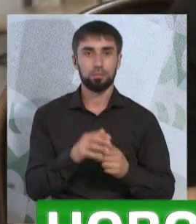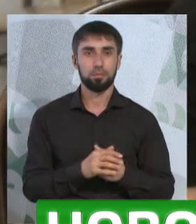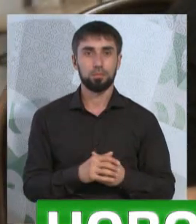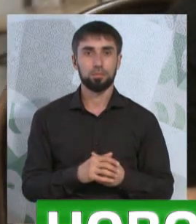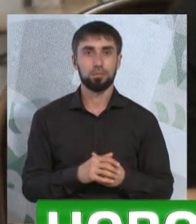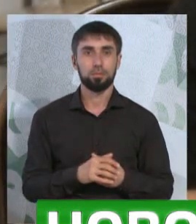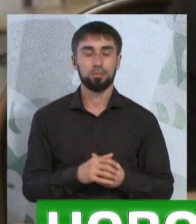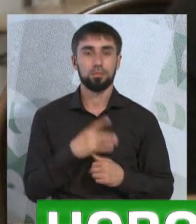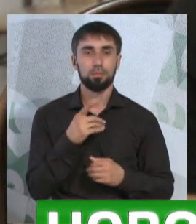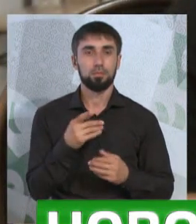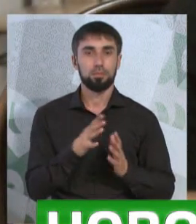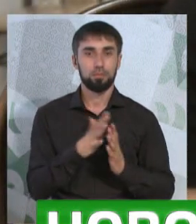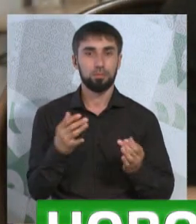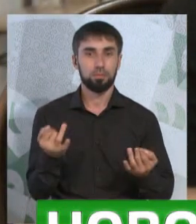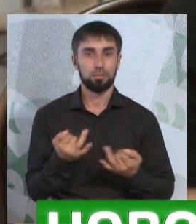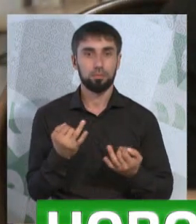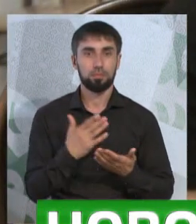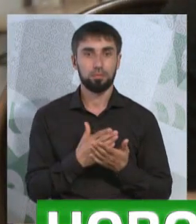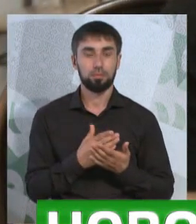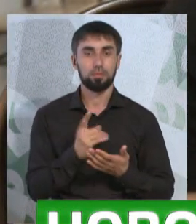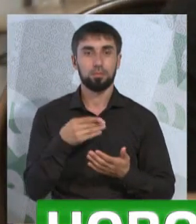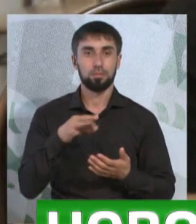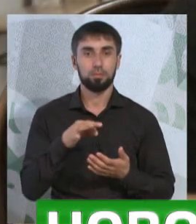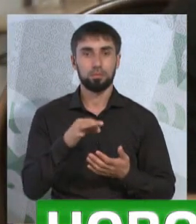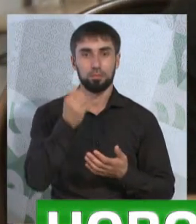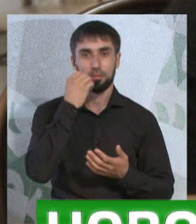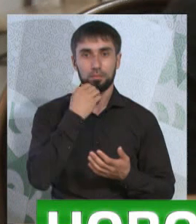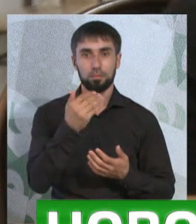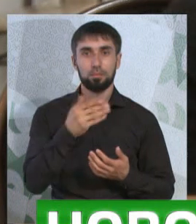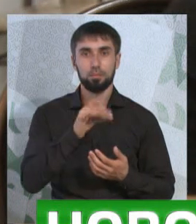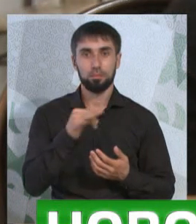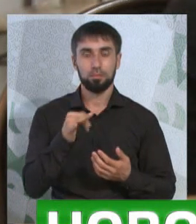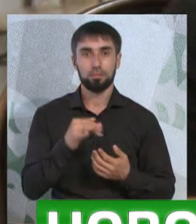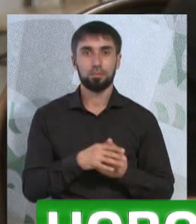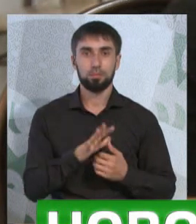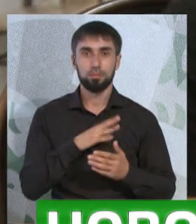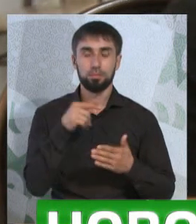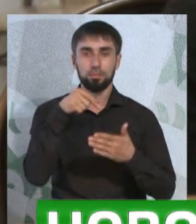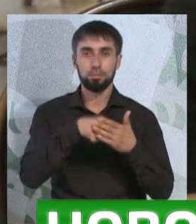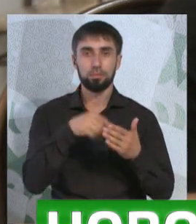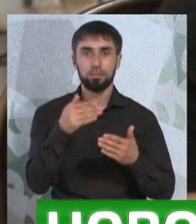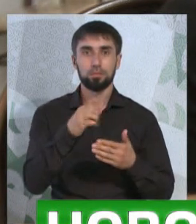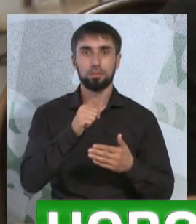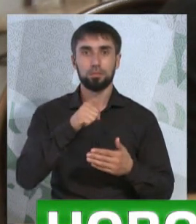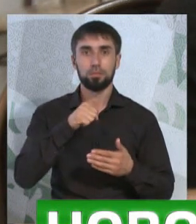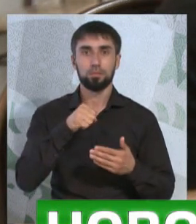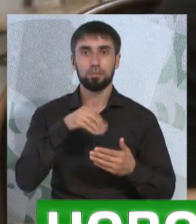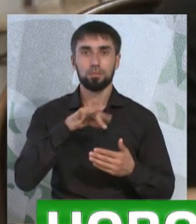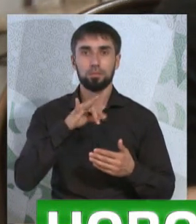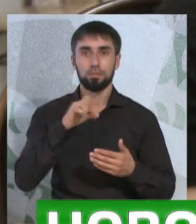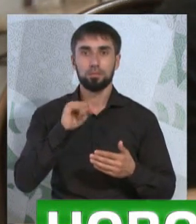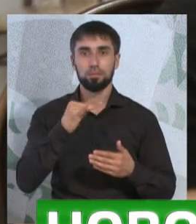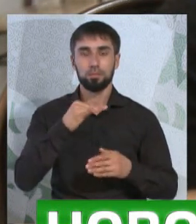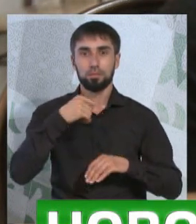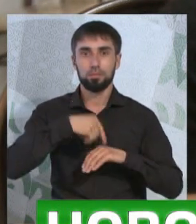Под большим впечатлением, потому что благодаря этому музею мы смогли проникнуться в ту атмосферу, почувствовать,